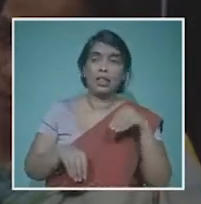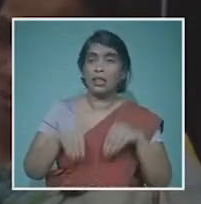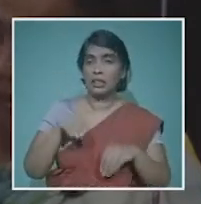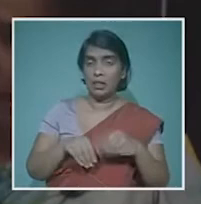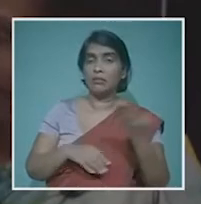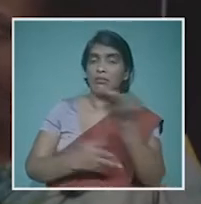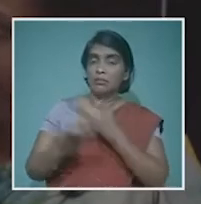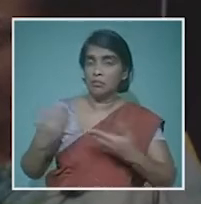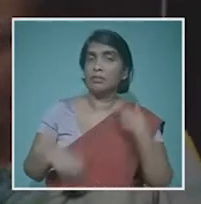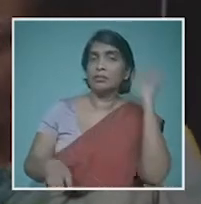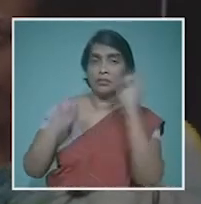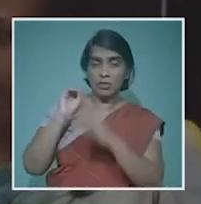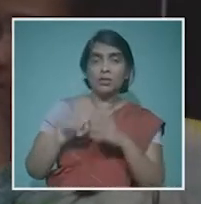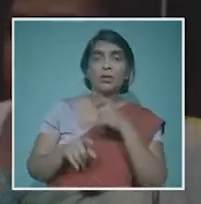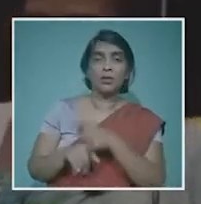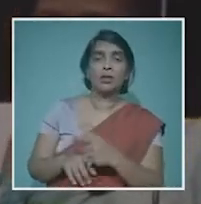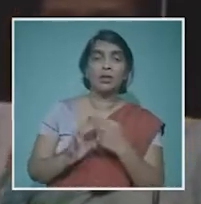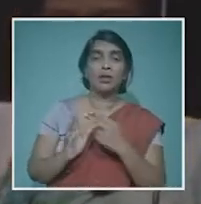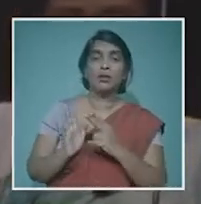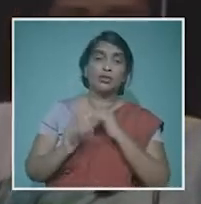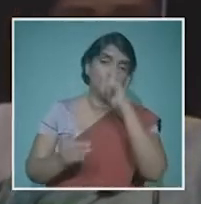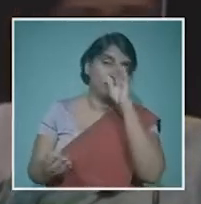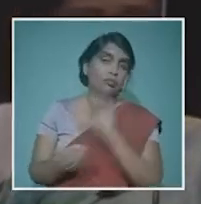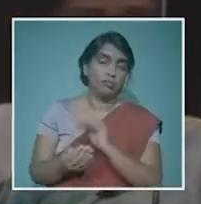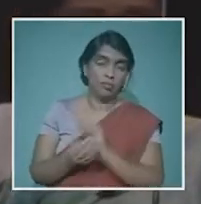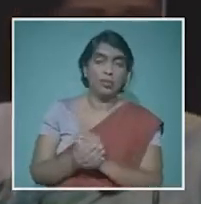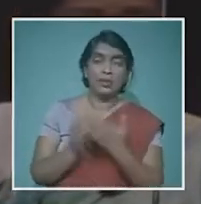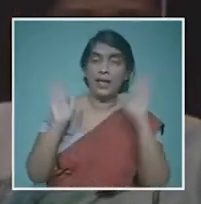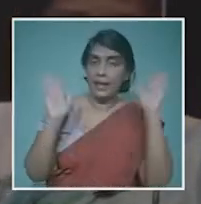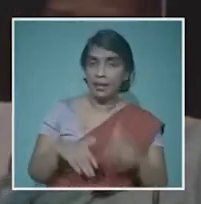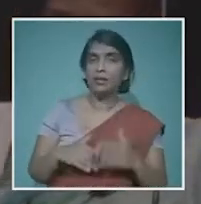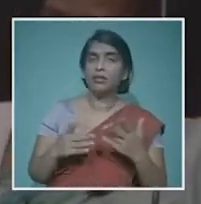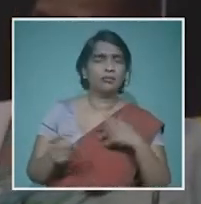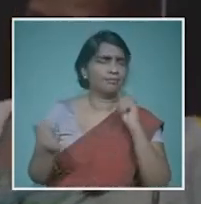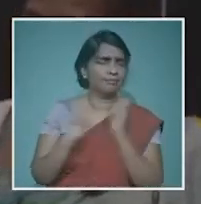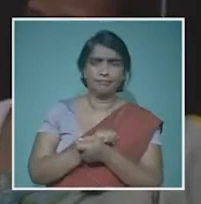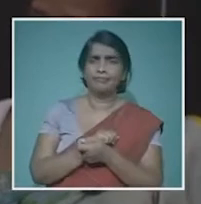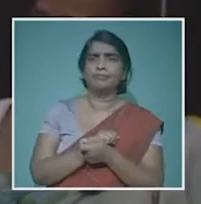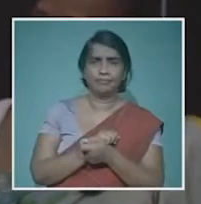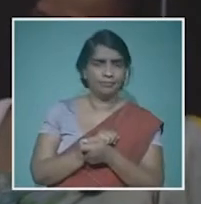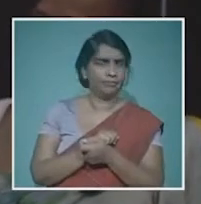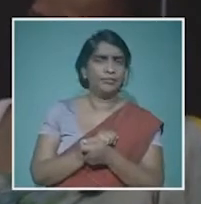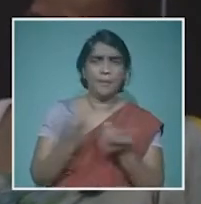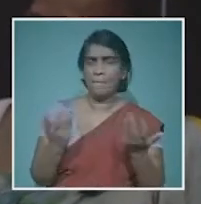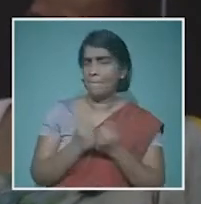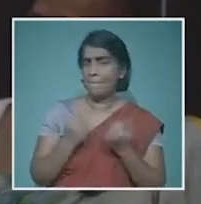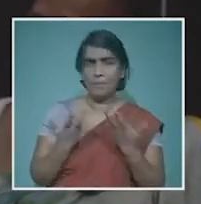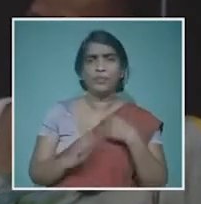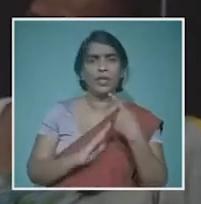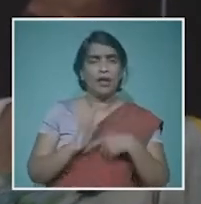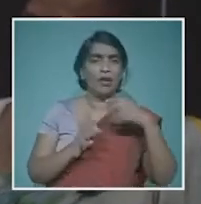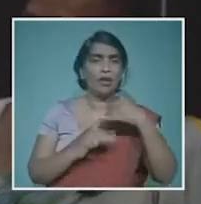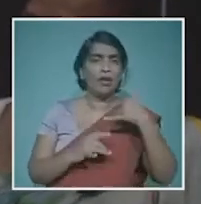අපේ දෙගොල්ලෝගේම කට්ටියගේ ගිහිල්ලා කියනවා ජාතික වස්තුව රකගන්න පෙරට එන්න කියලා. මේක වෙනස් කරන්න ඕන. මේක කරන්න බෑ. ලංකාවේ විදුලි